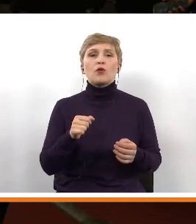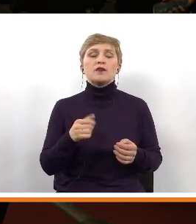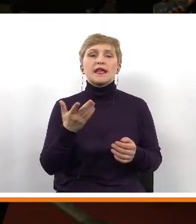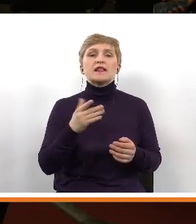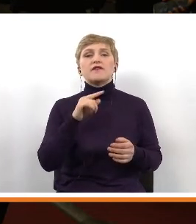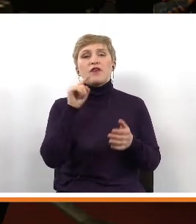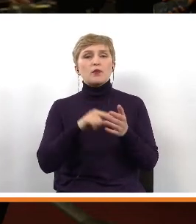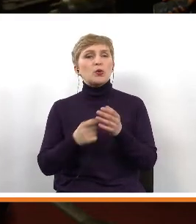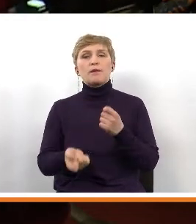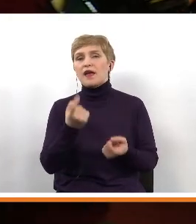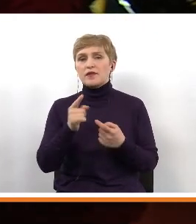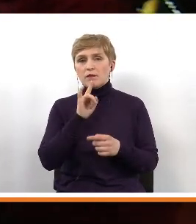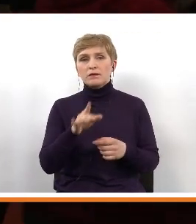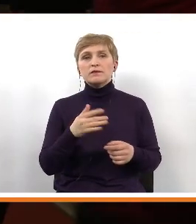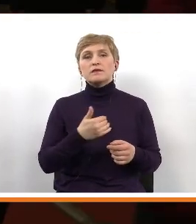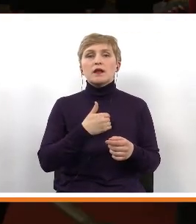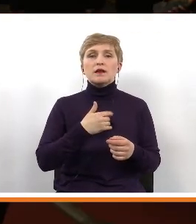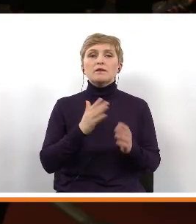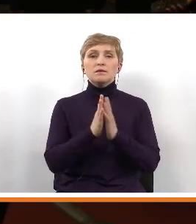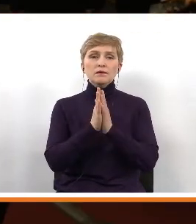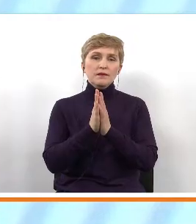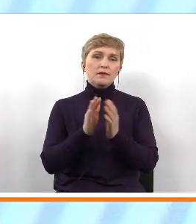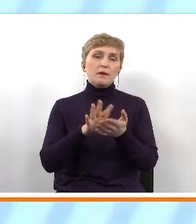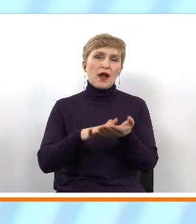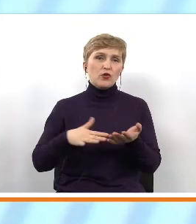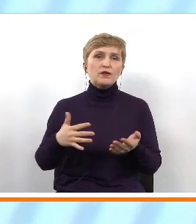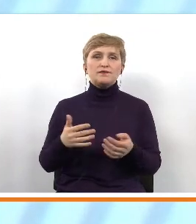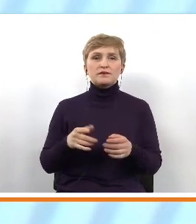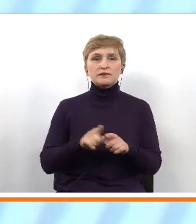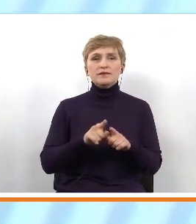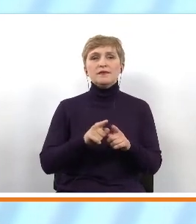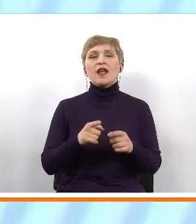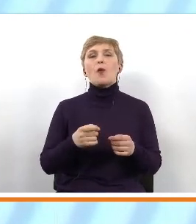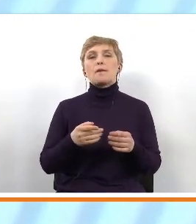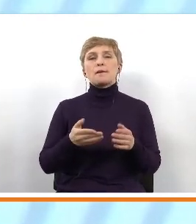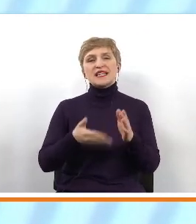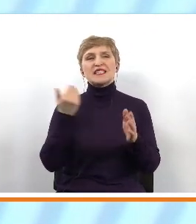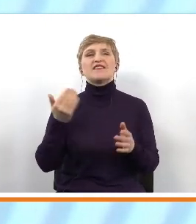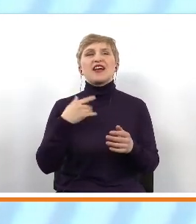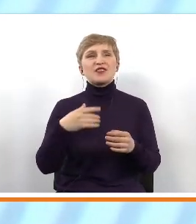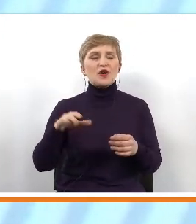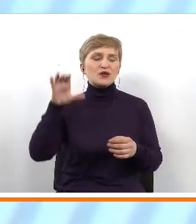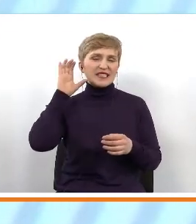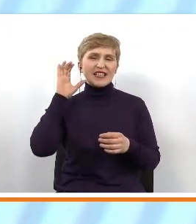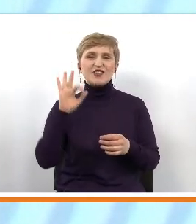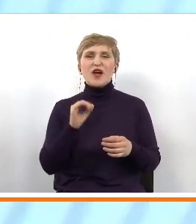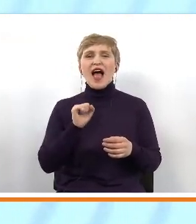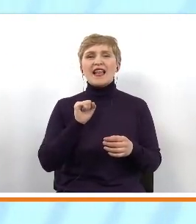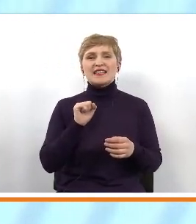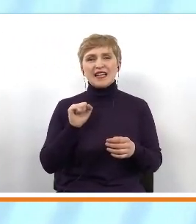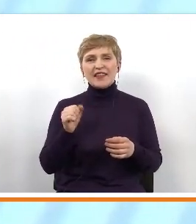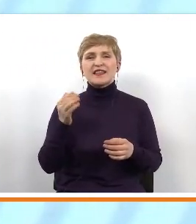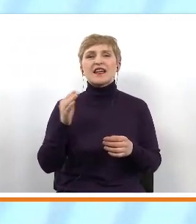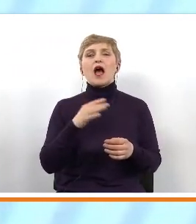нас вопросы не появятся. Но мне, конечно, хотелось бы продолжить такой вот как бы призыв, который я вот услышала от Александра и